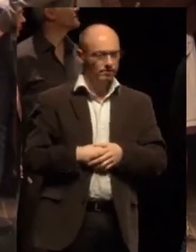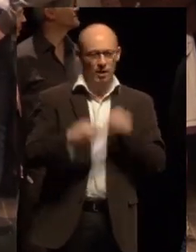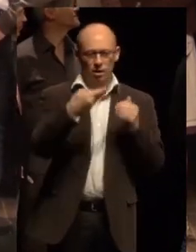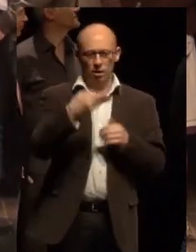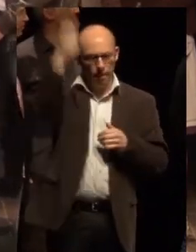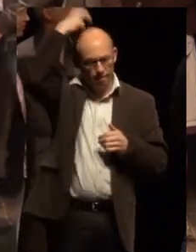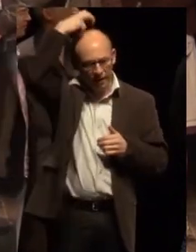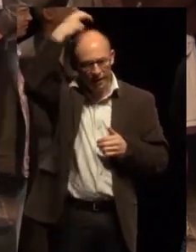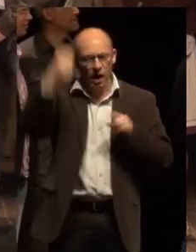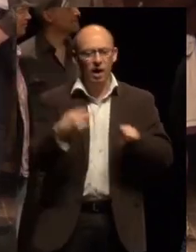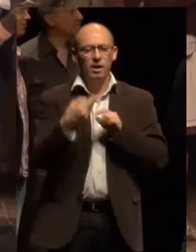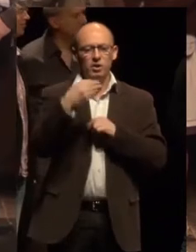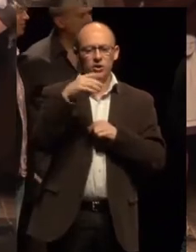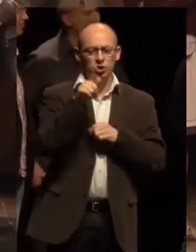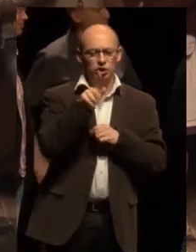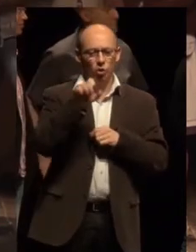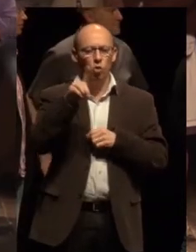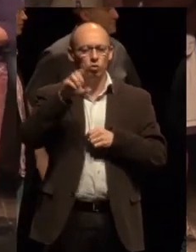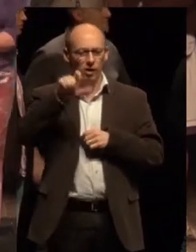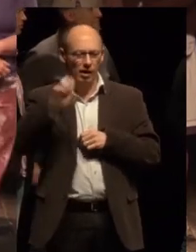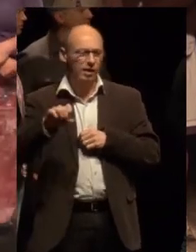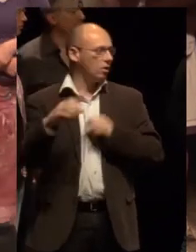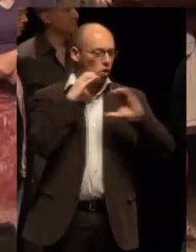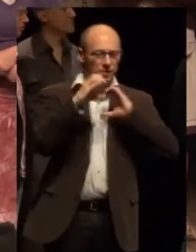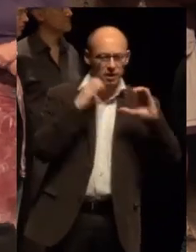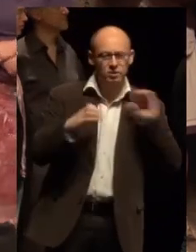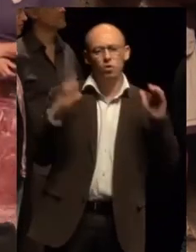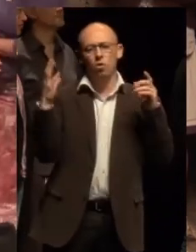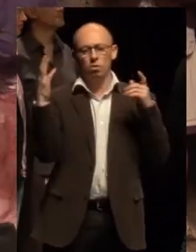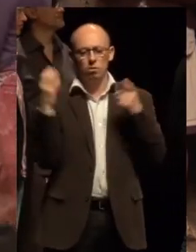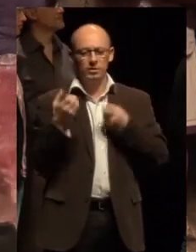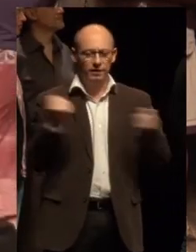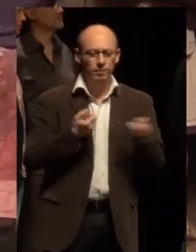Marina Giraudelin, adjointe à l'évaluation des politiques publiques et à la prospective.